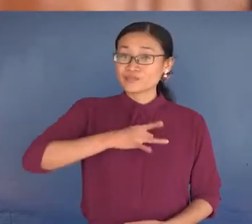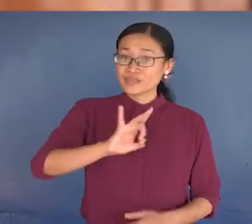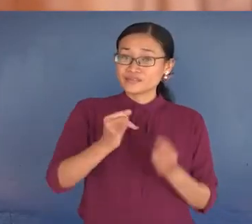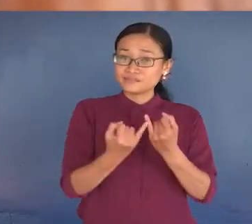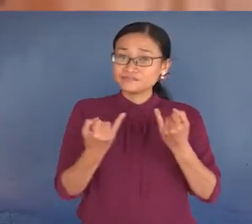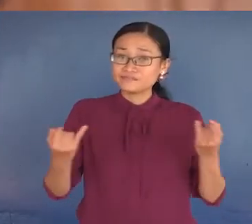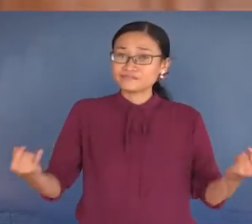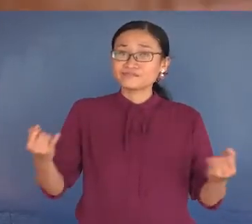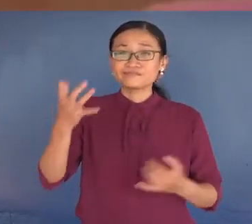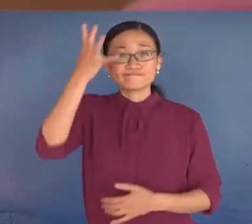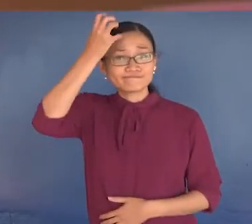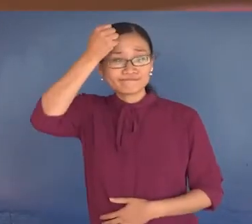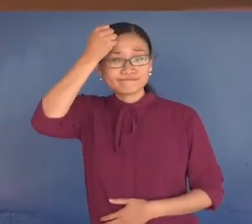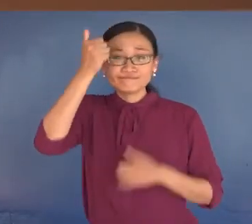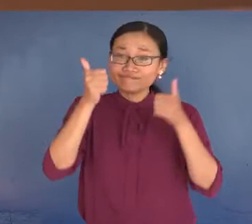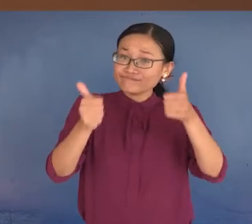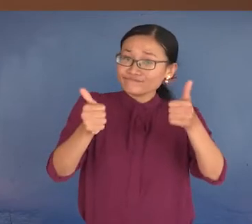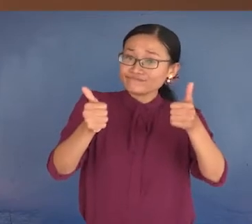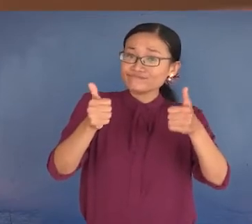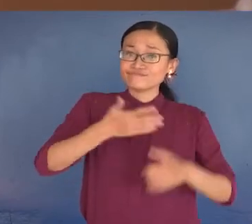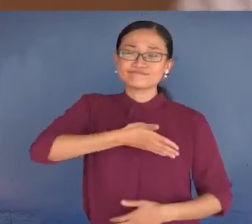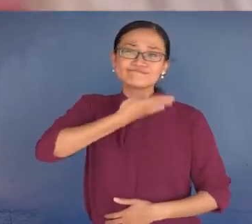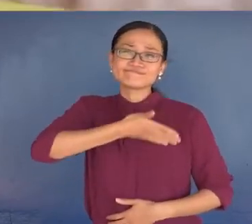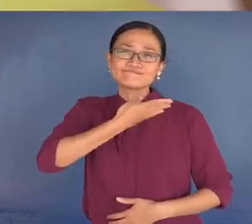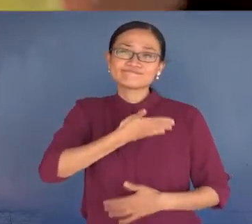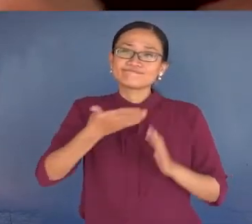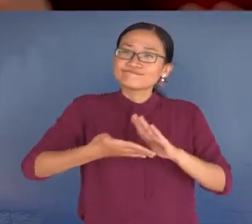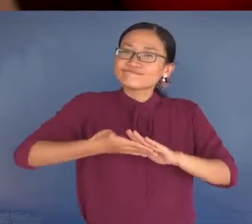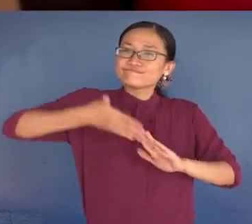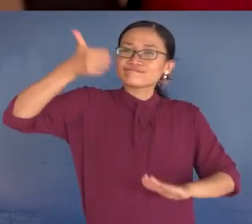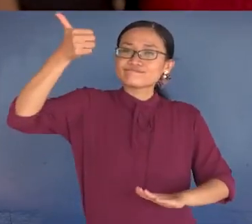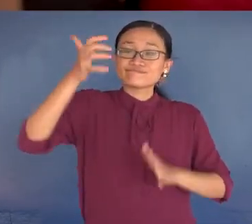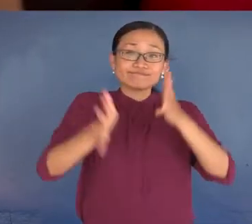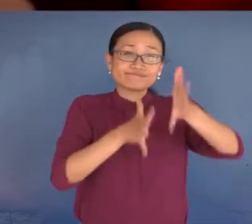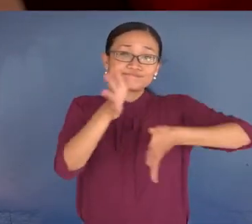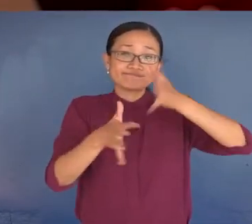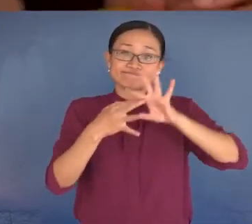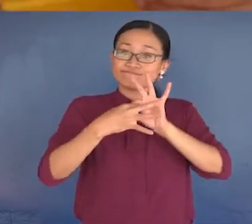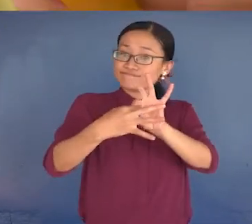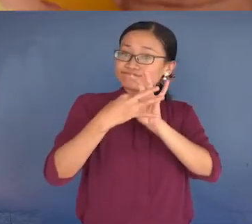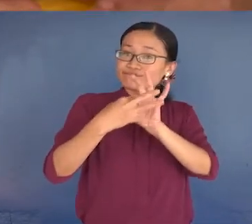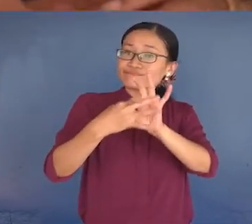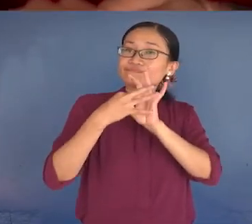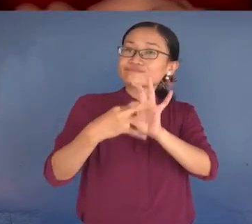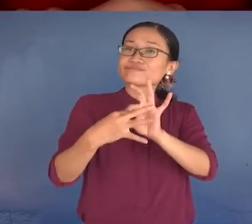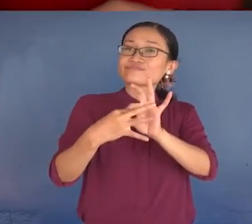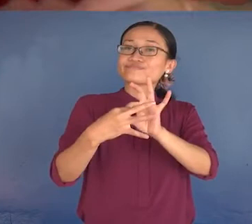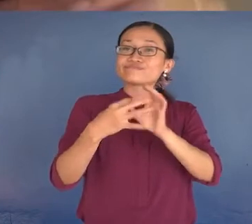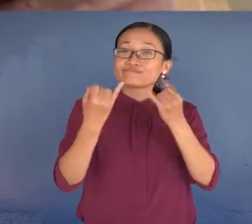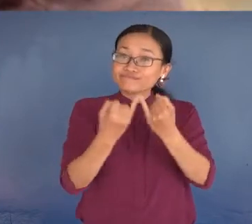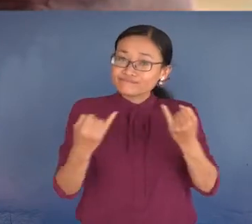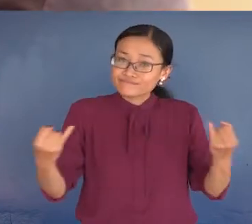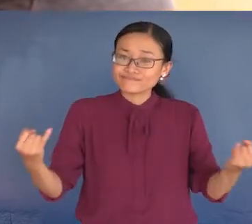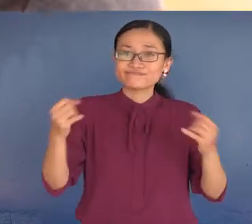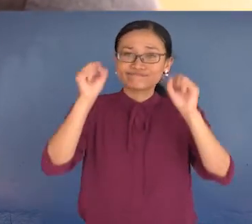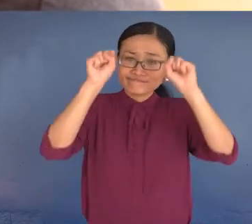អ្វីដែលយើងបានឃើញនោះគឺគាត់មានការចងចាំបានល្អគាត់ចេះទាំងភាសាសញ្ញាហើយនឹងគាត់មានទំនុកចិត្តក្នុ